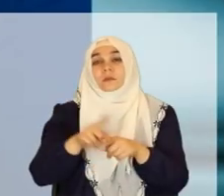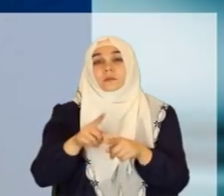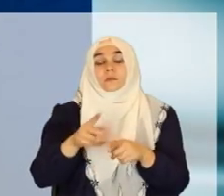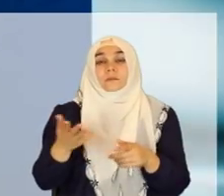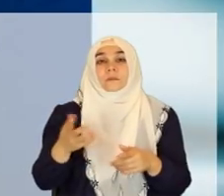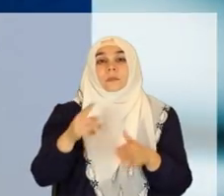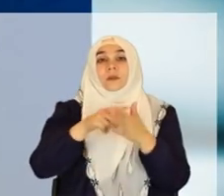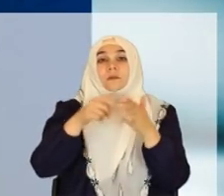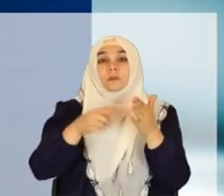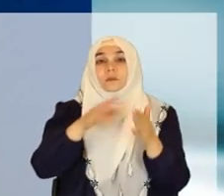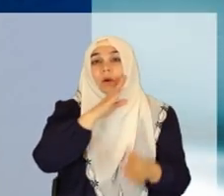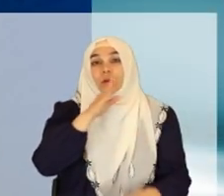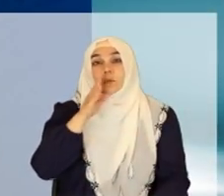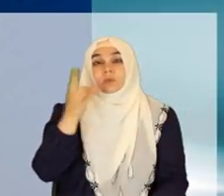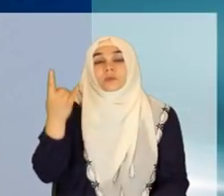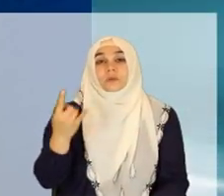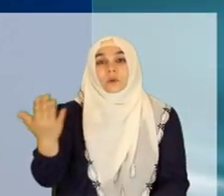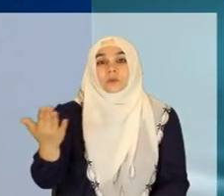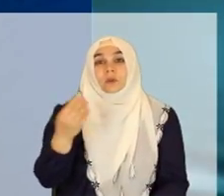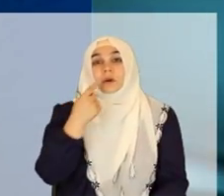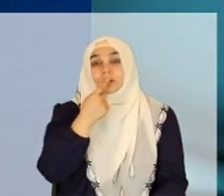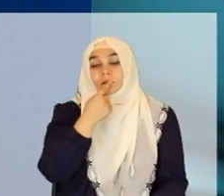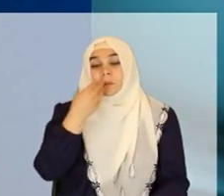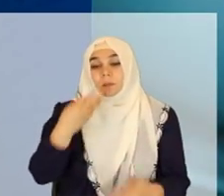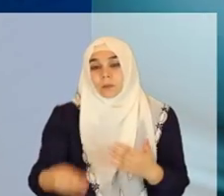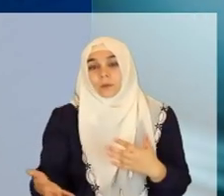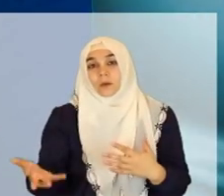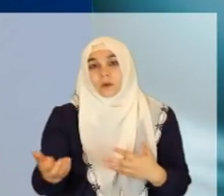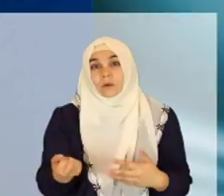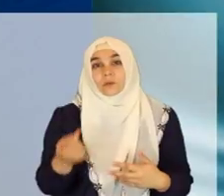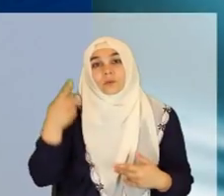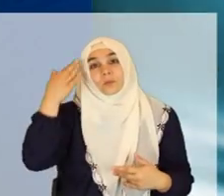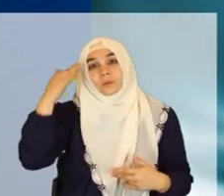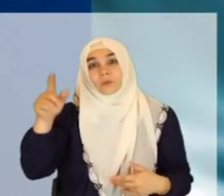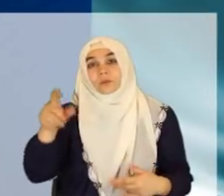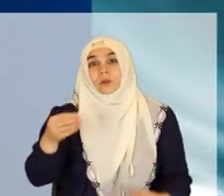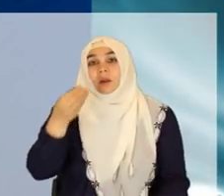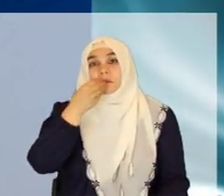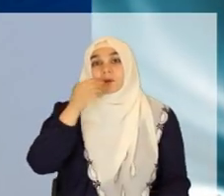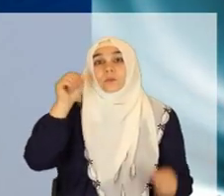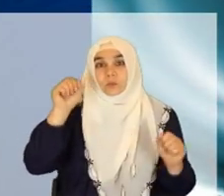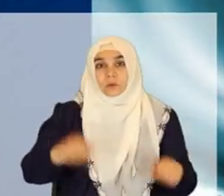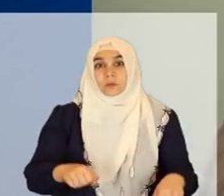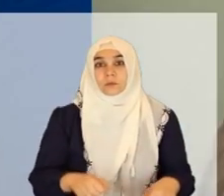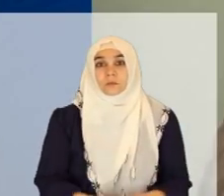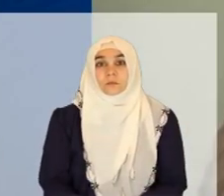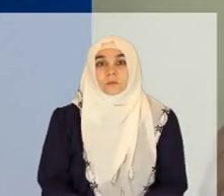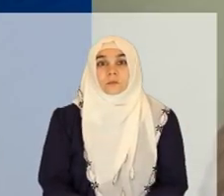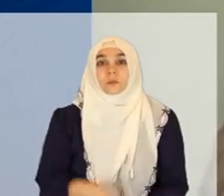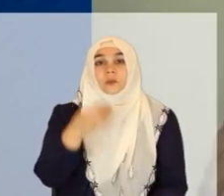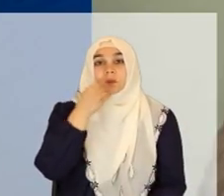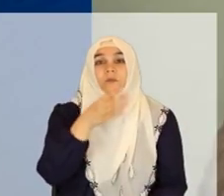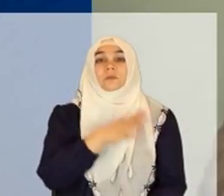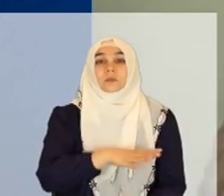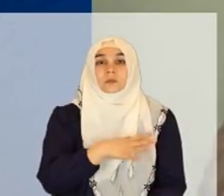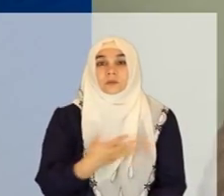Savol: ona sutini emadigan chaqaloqning og'zidan tushgan narsani begona odam yesa bo'ladimi? Yem nima